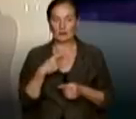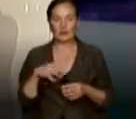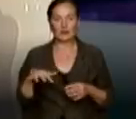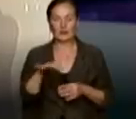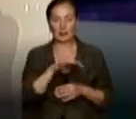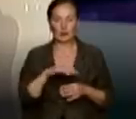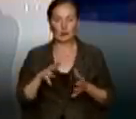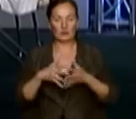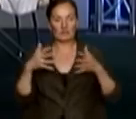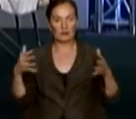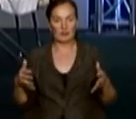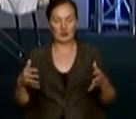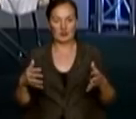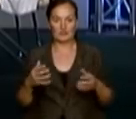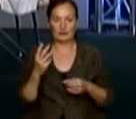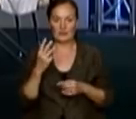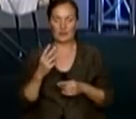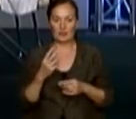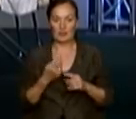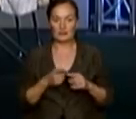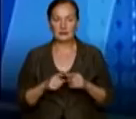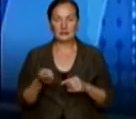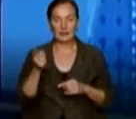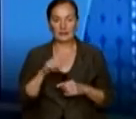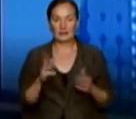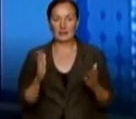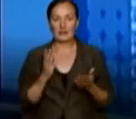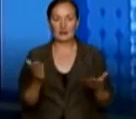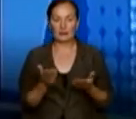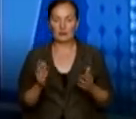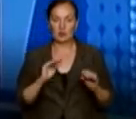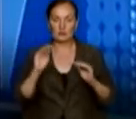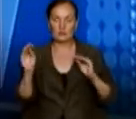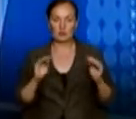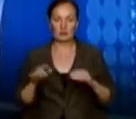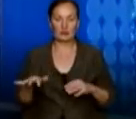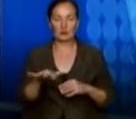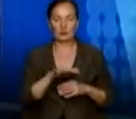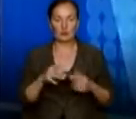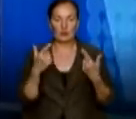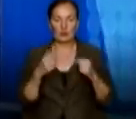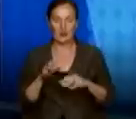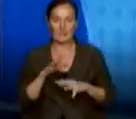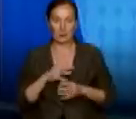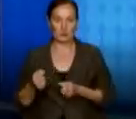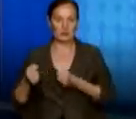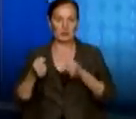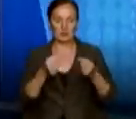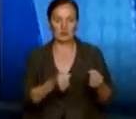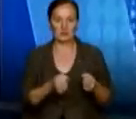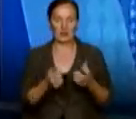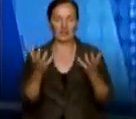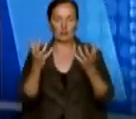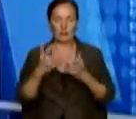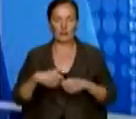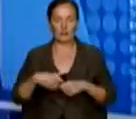Три. Це ті, які в межах... Ні, це ті, які розташовані на території, де були заїзди. Там автоматично шлагбаум,